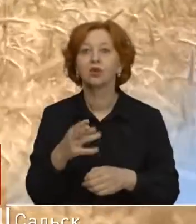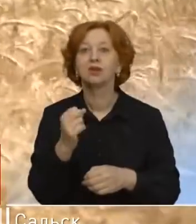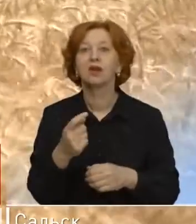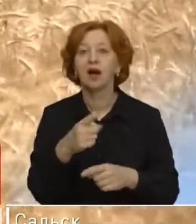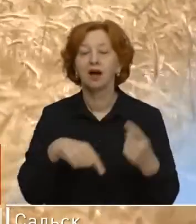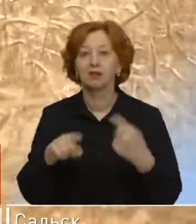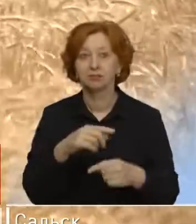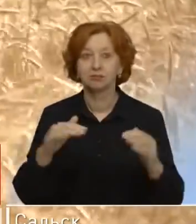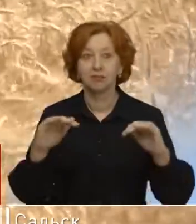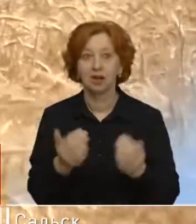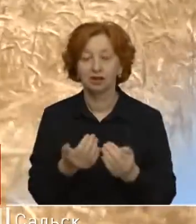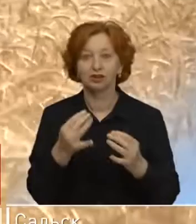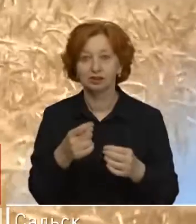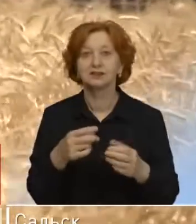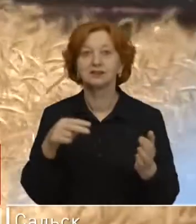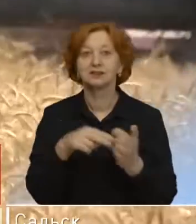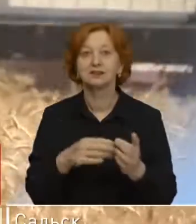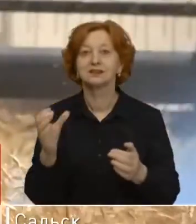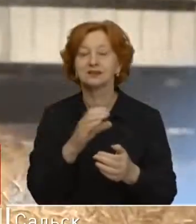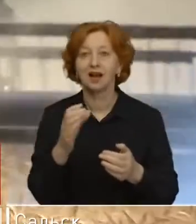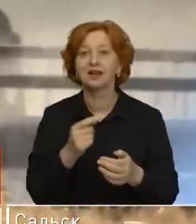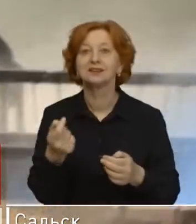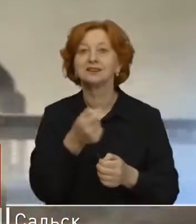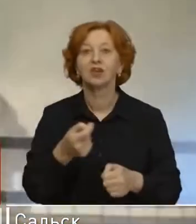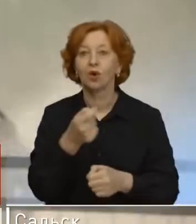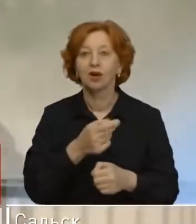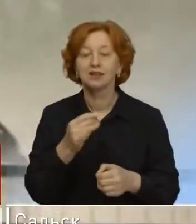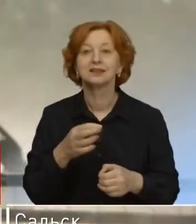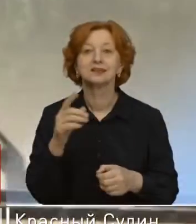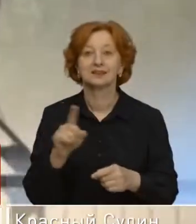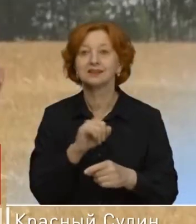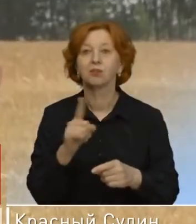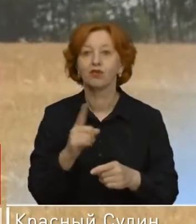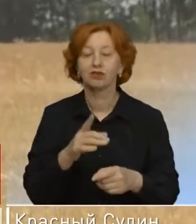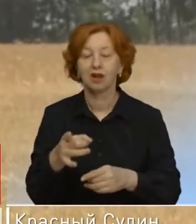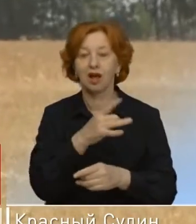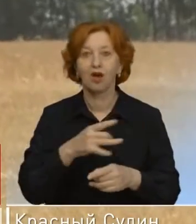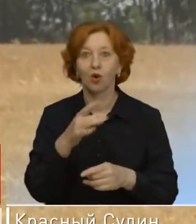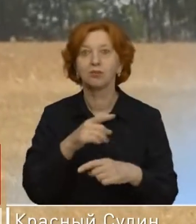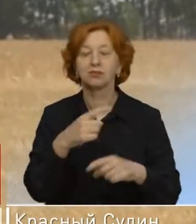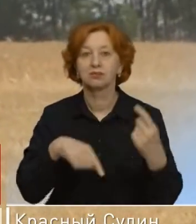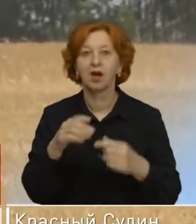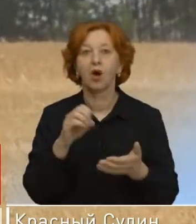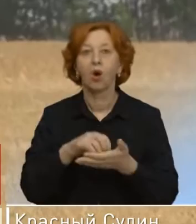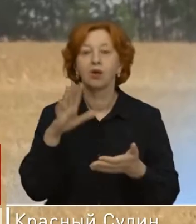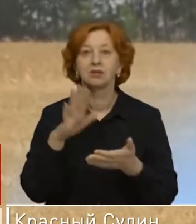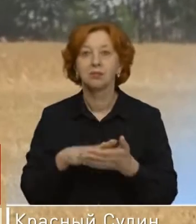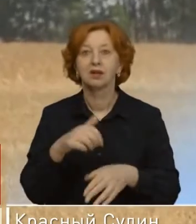меньше. Лидерами в этом году стали Сальский, Зерноградский и Зимовниковский районы. Глава Донского региона отметил,